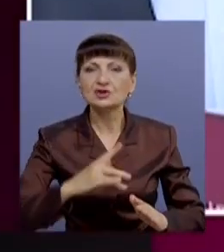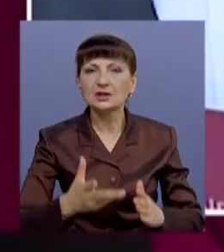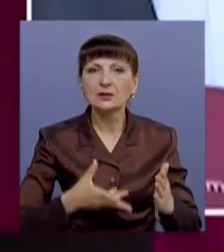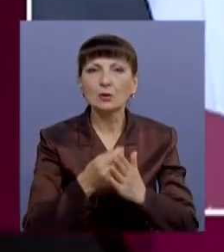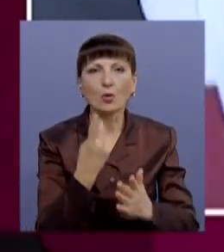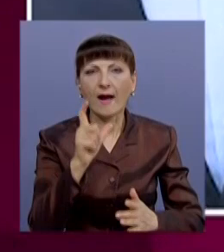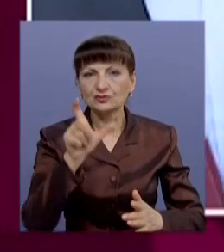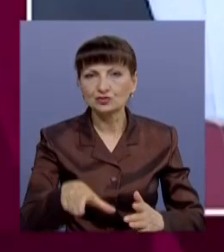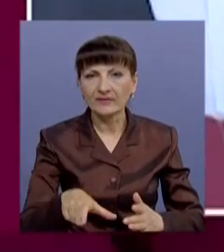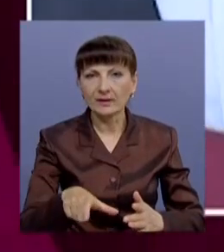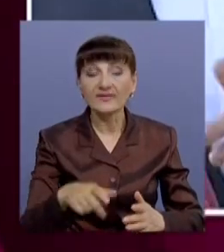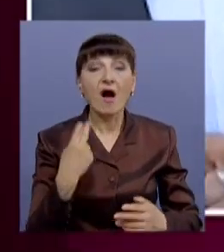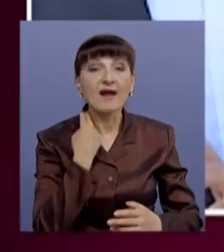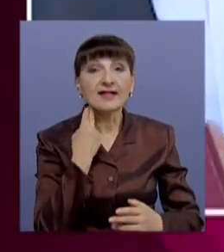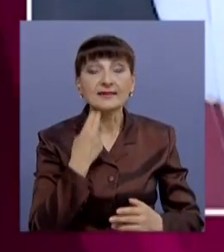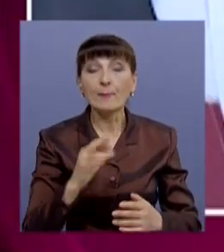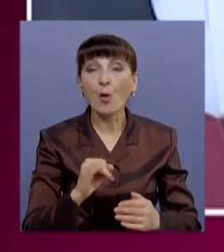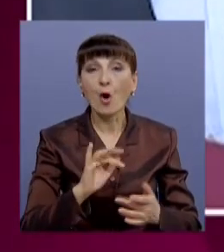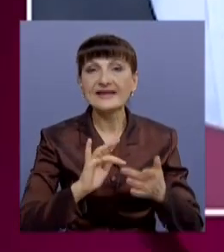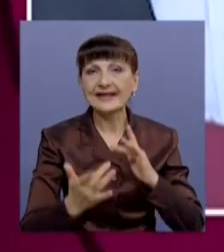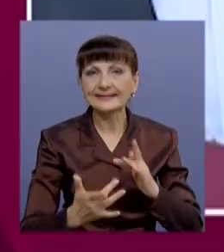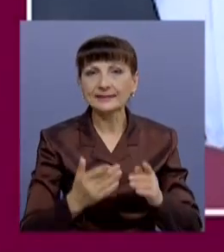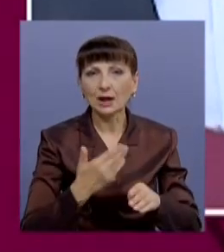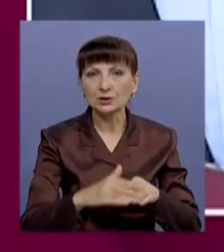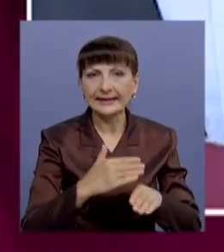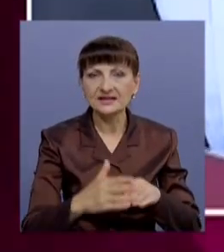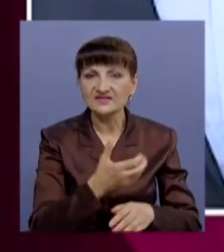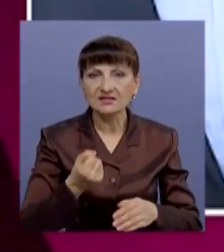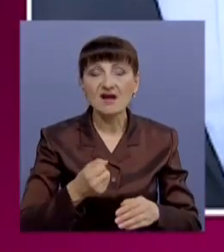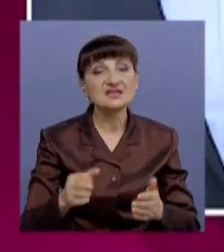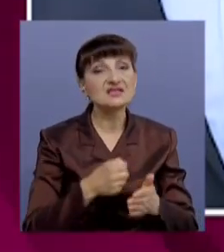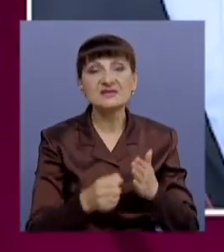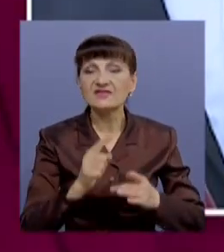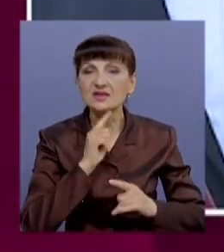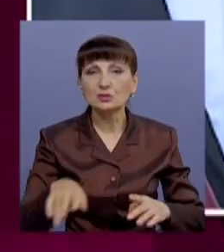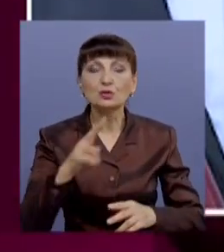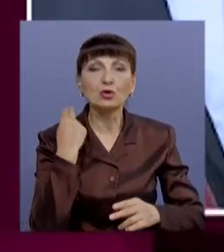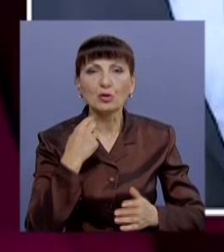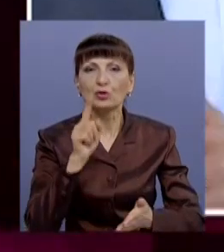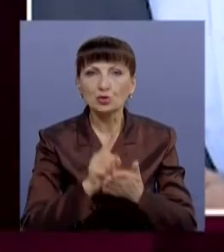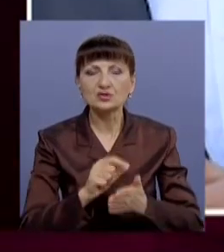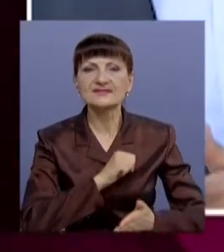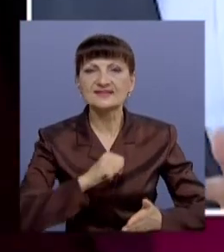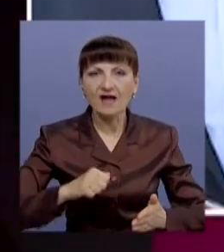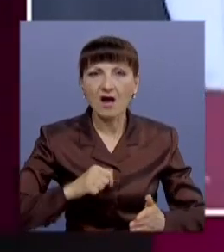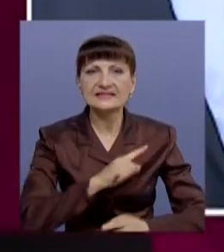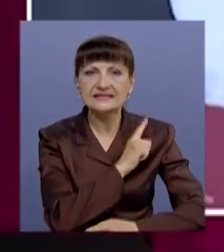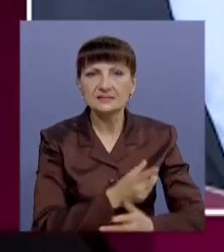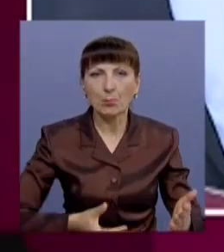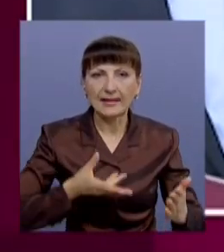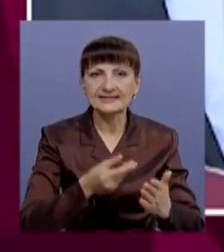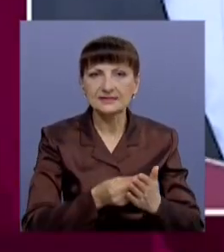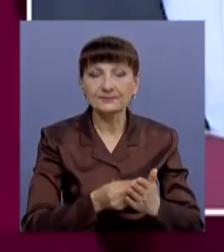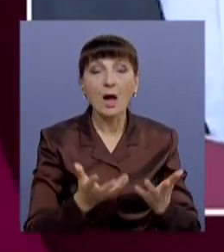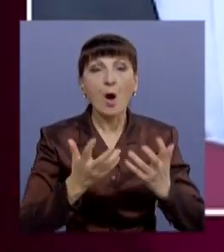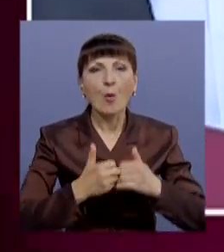на человека. А вот долги по онлайн-кредитам списывать не будут. Тут уж должникам придется рассчитывать на свои силы. По